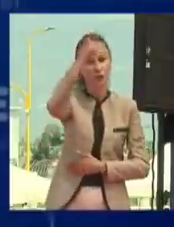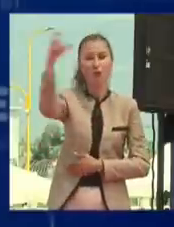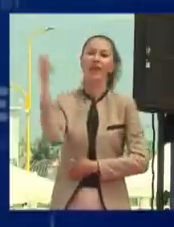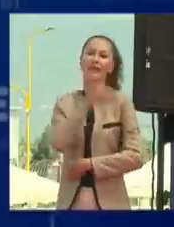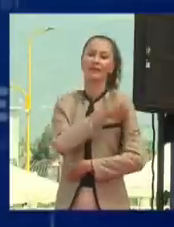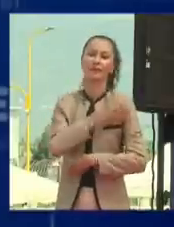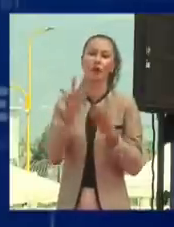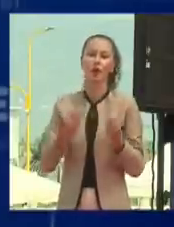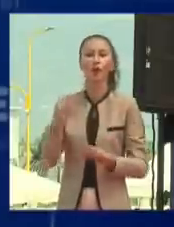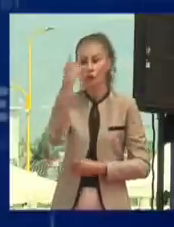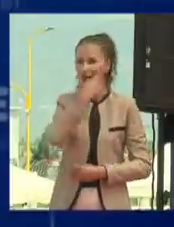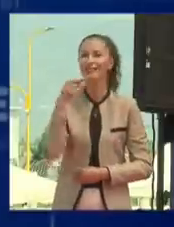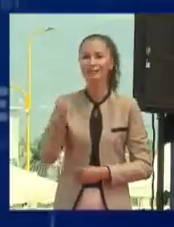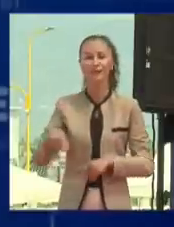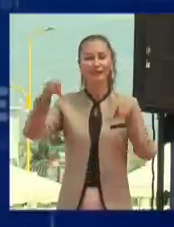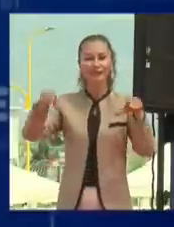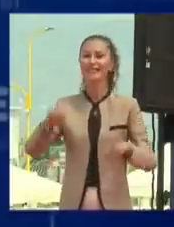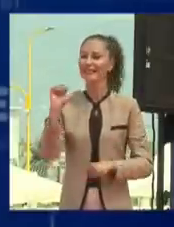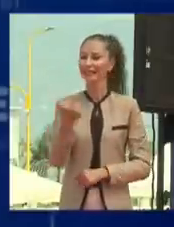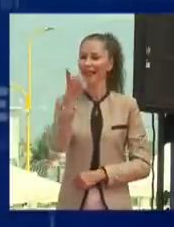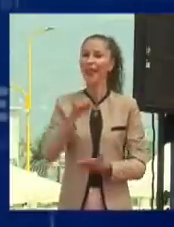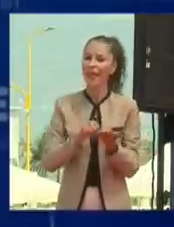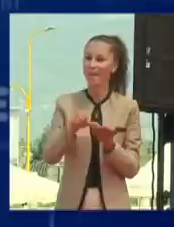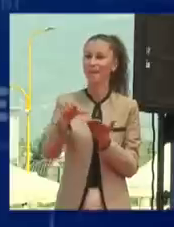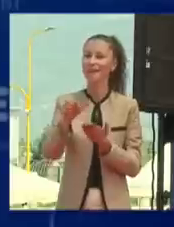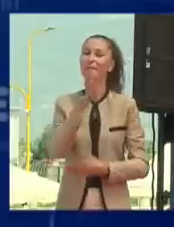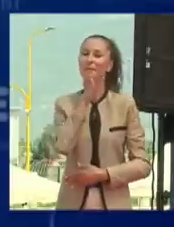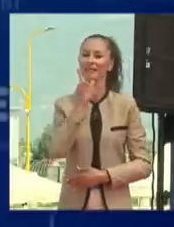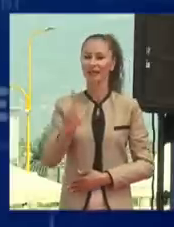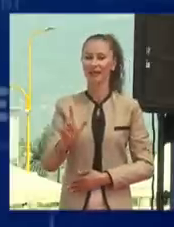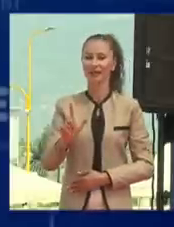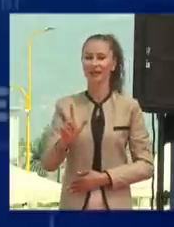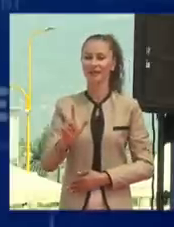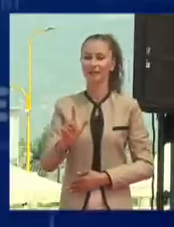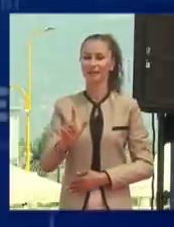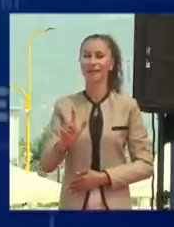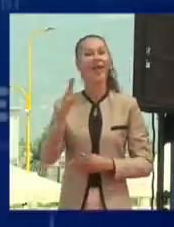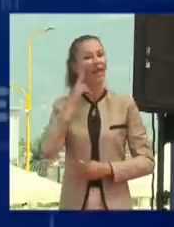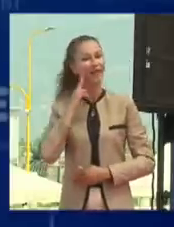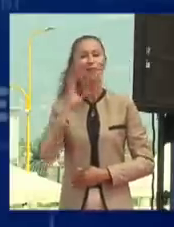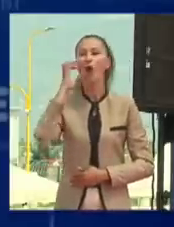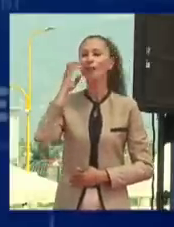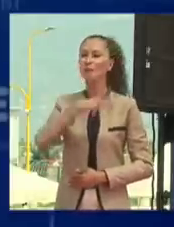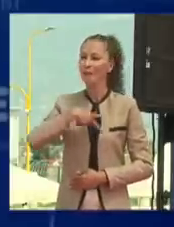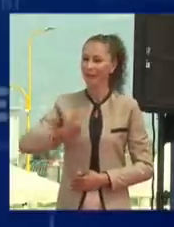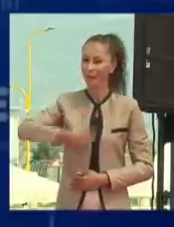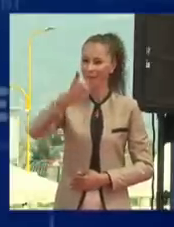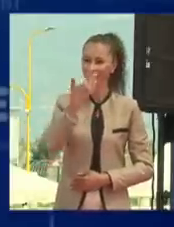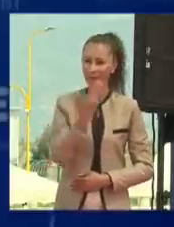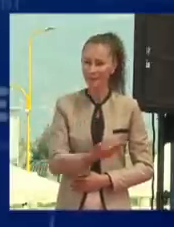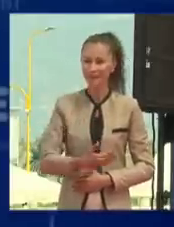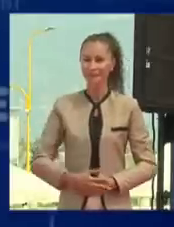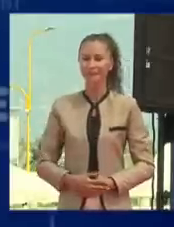ediyor. Dolayısıyla bu tesisin değerini hepimizin bilmesi gerekir. Efendim, Ödemiş Belediye Başkanımız